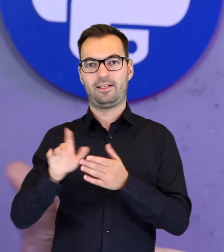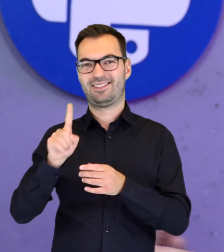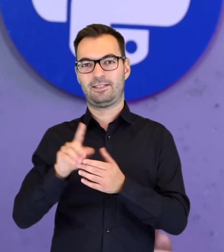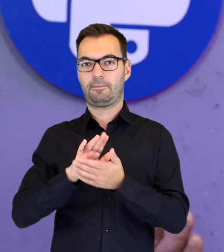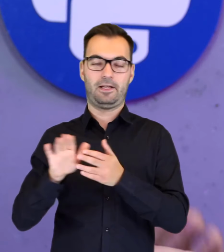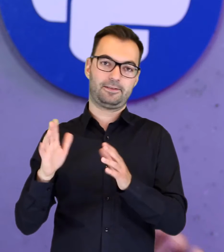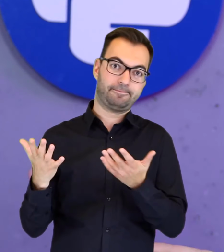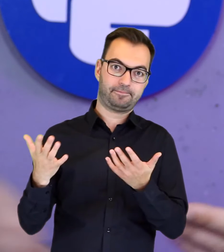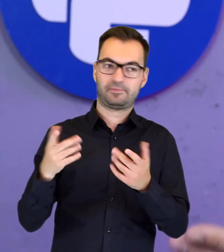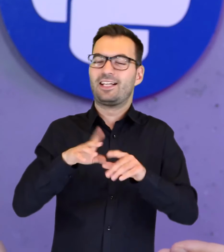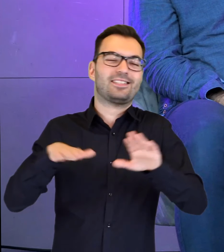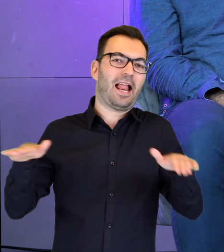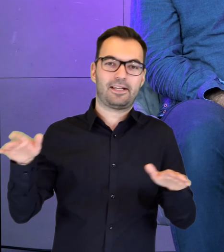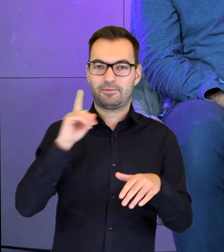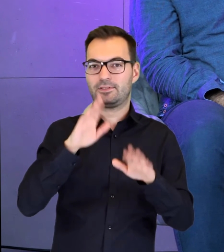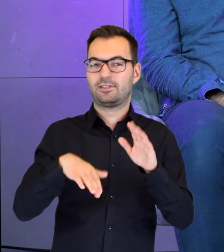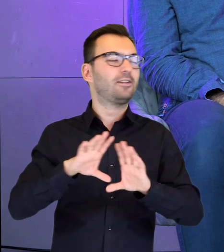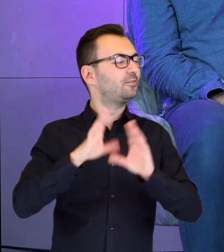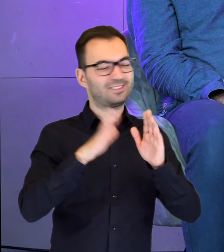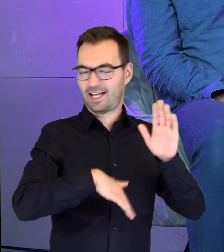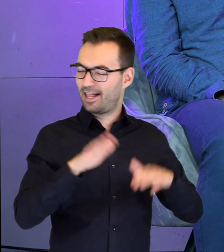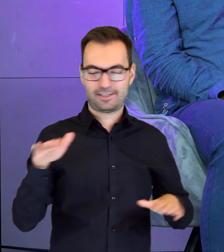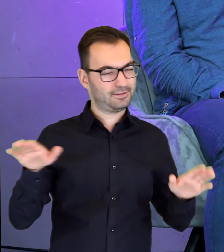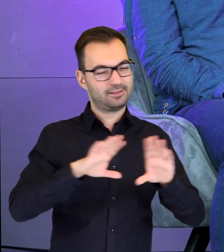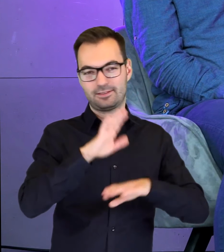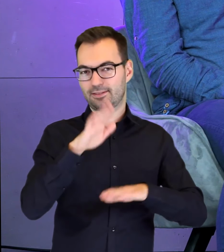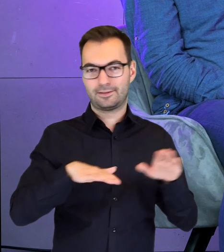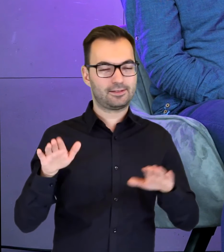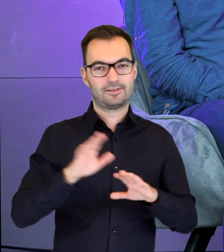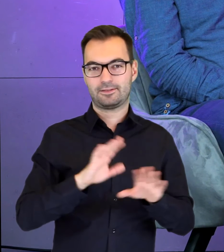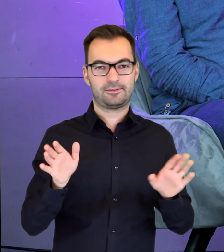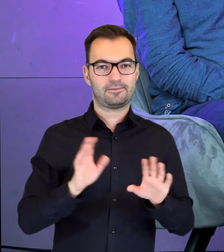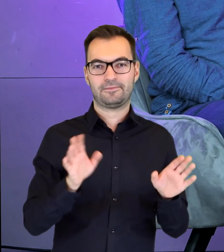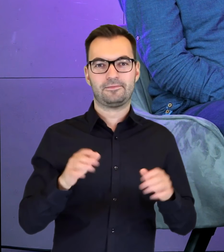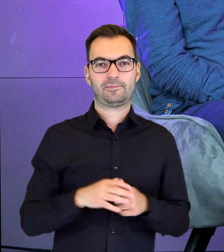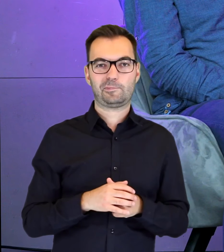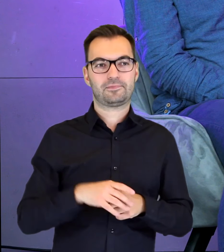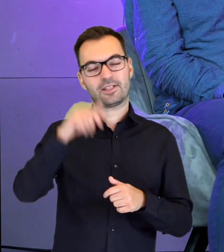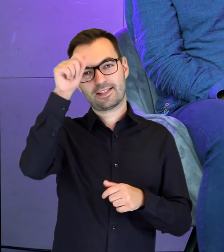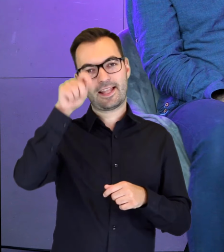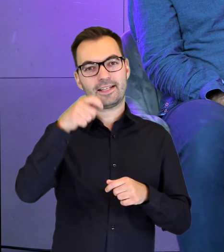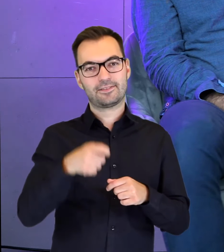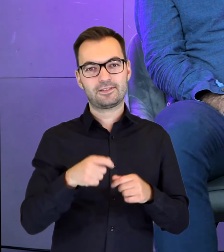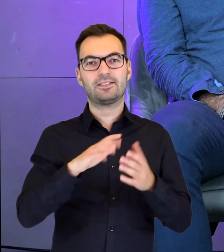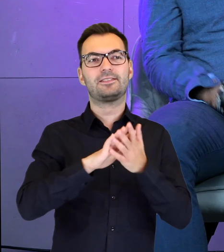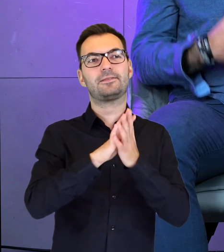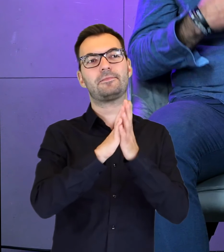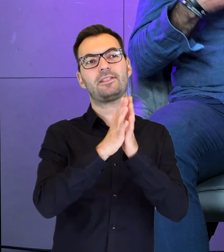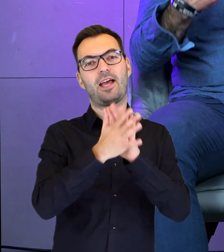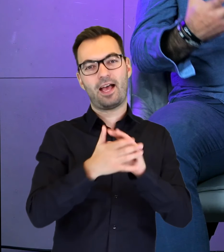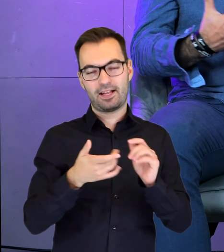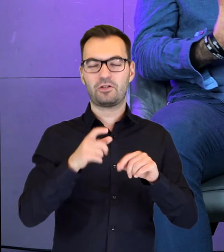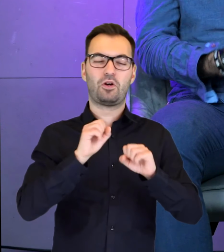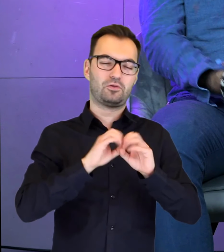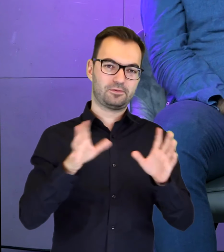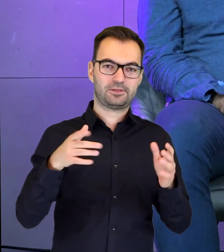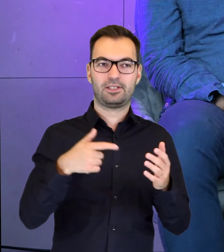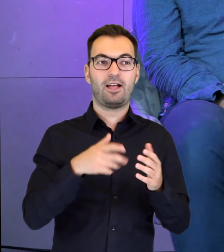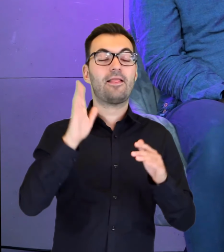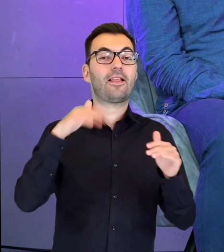No nie People with disabilities i to jest ale to zależy nie zależy mi się wydaje Tak wiesz co tata